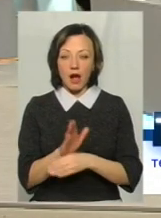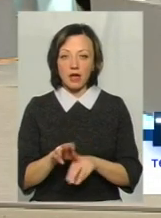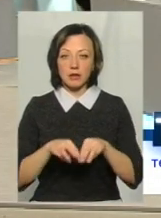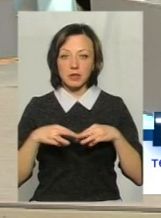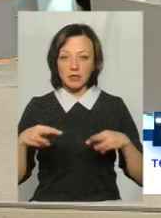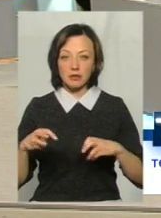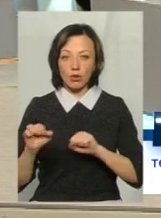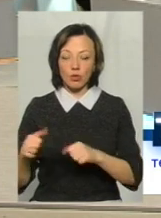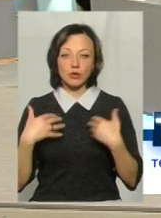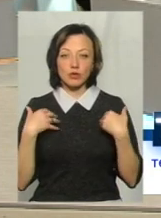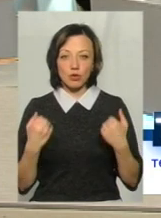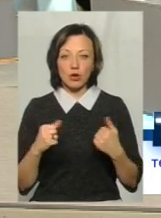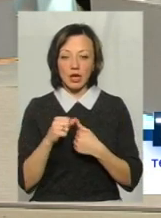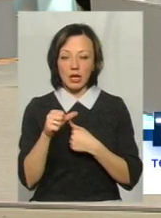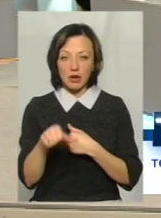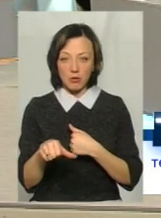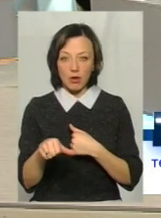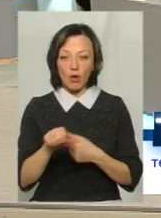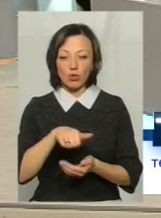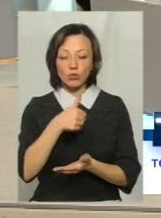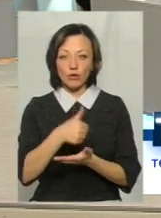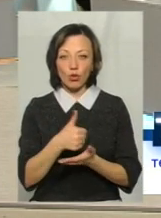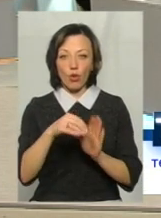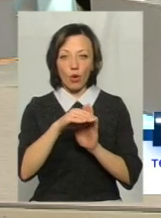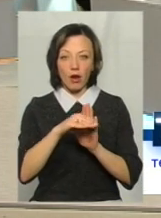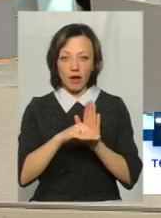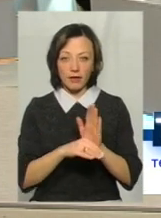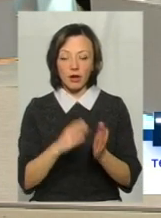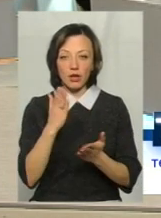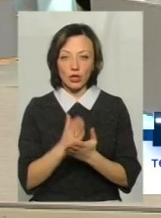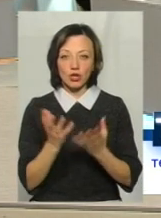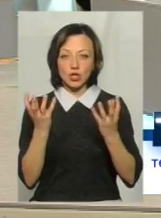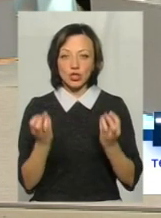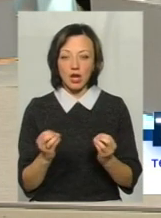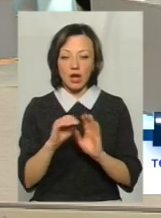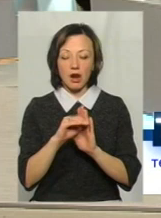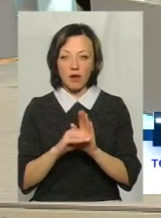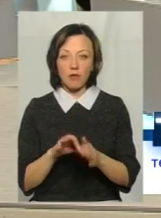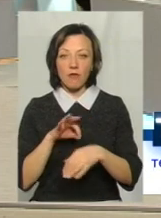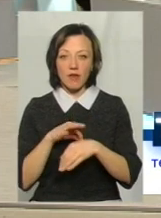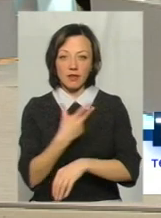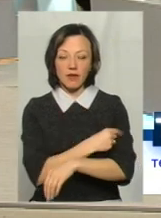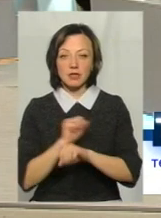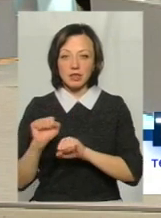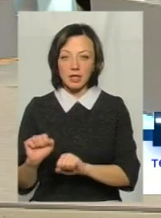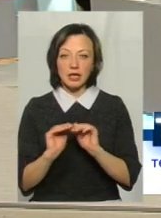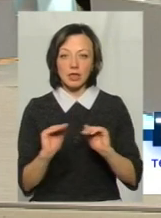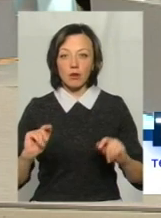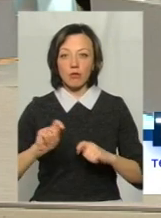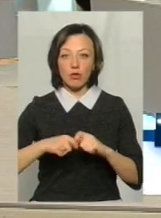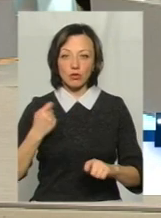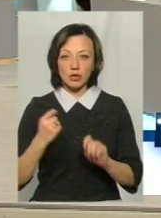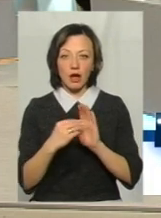здоров'я 551, крім основного графіка, є ще графік для проведення вакцинації для дітей з порушенням